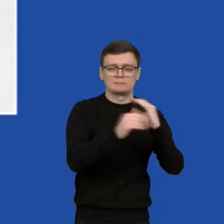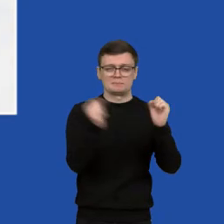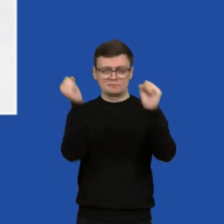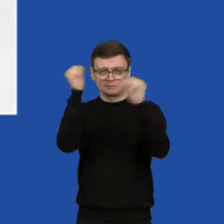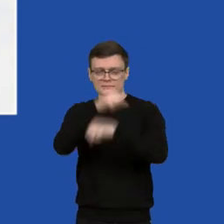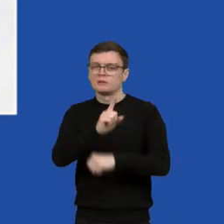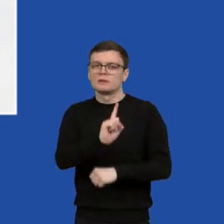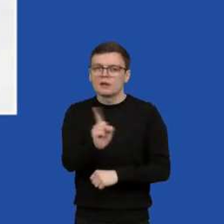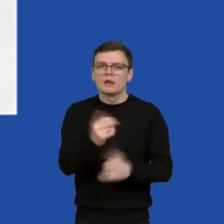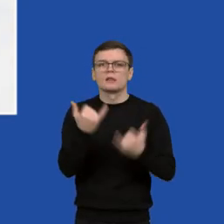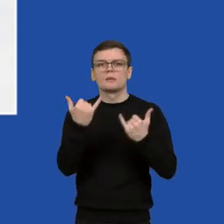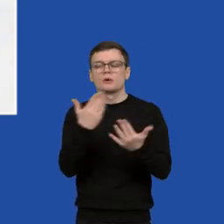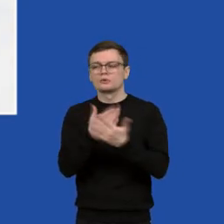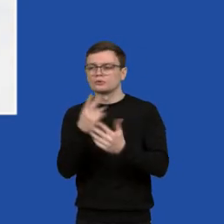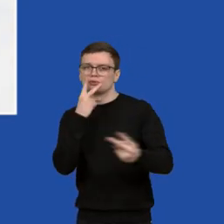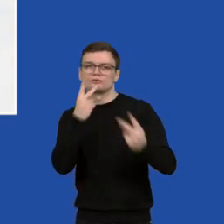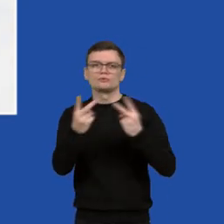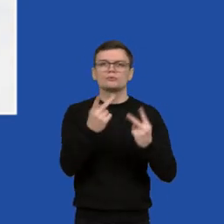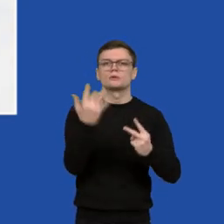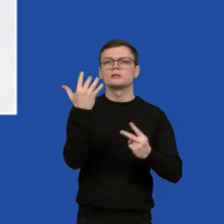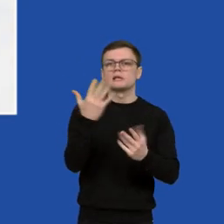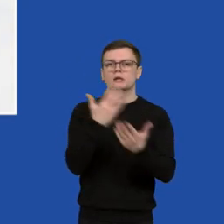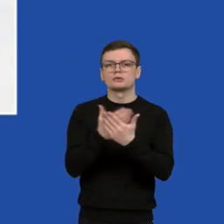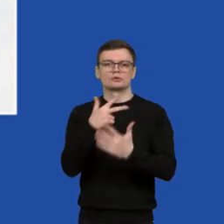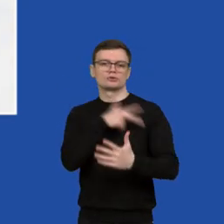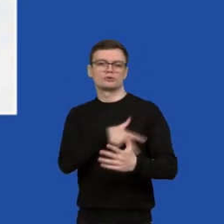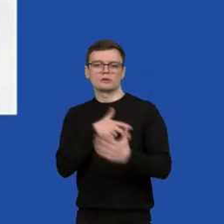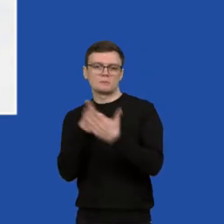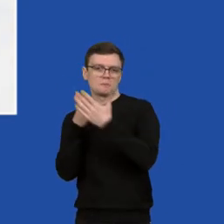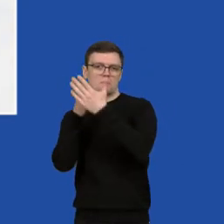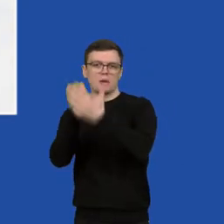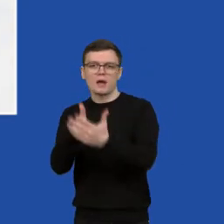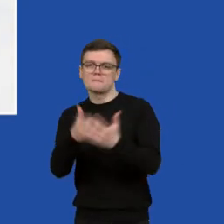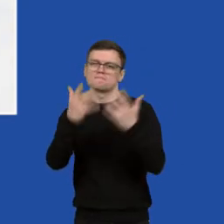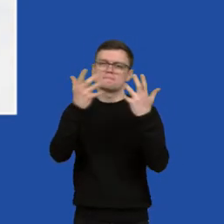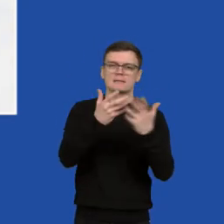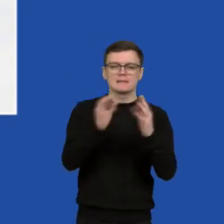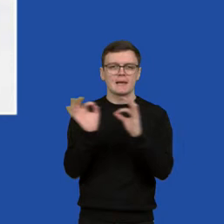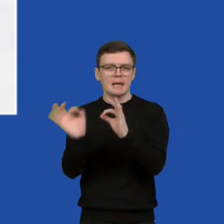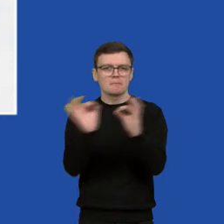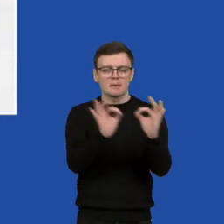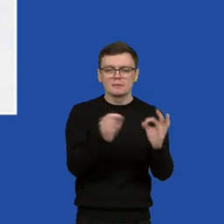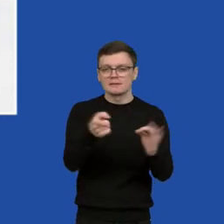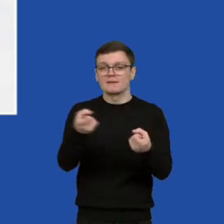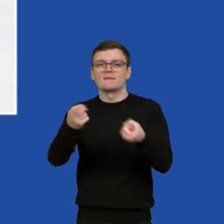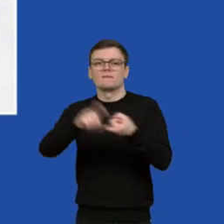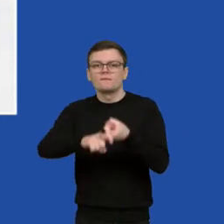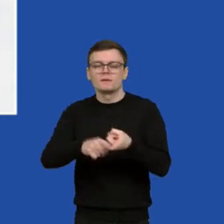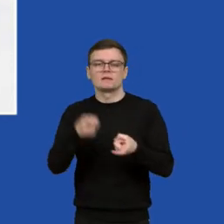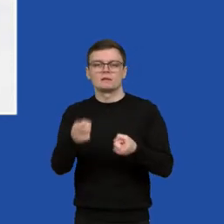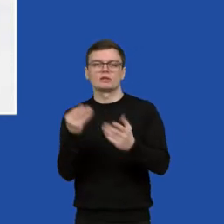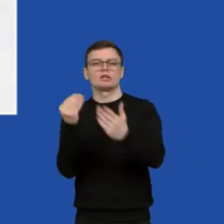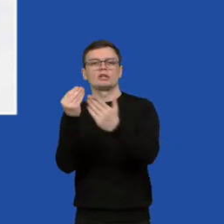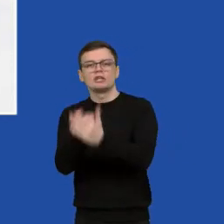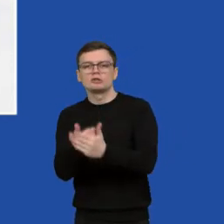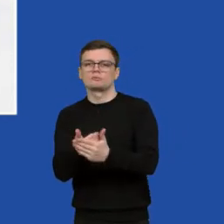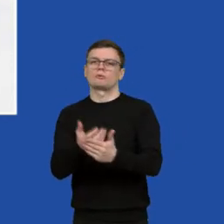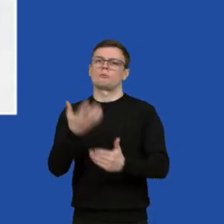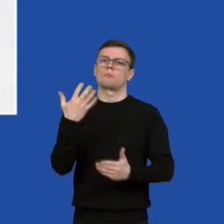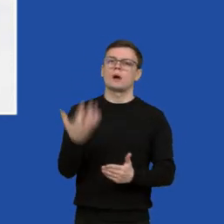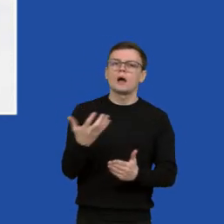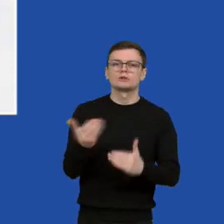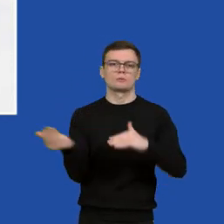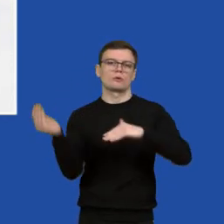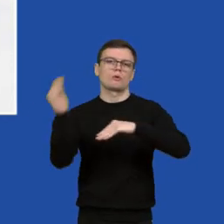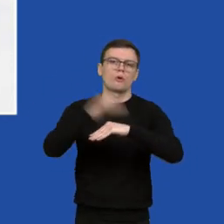tikrus esminius dydžius socialinės paramos, nuo kurių priklauso išmokos pašalpas, kompensacijos, pensijos